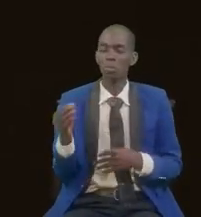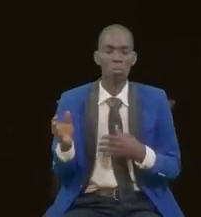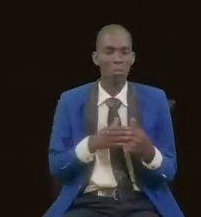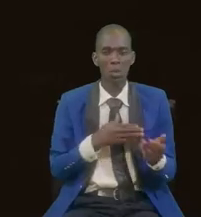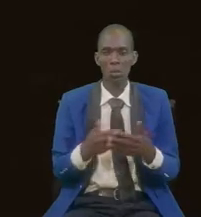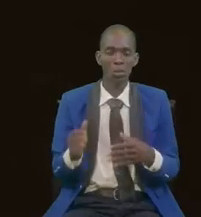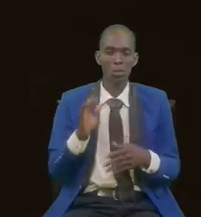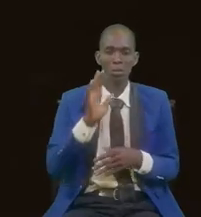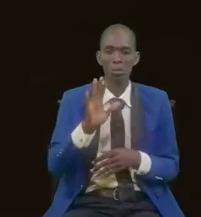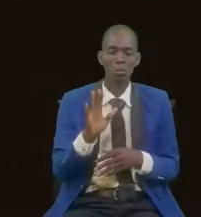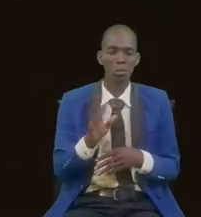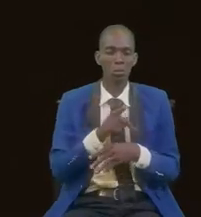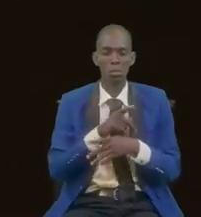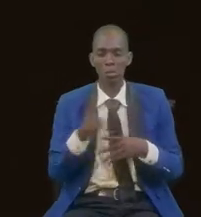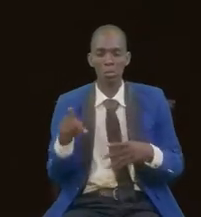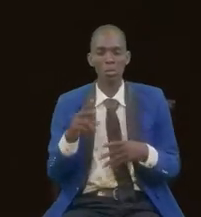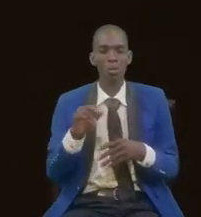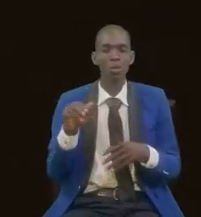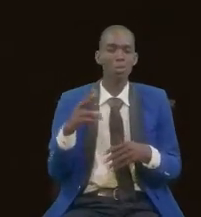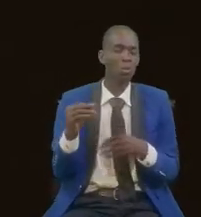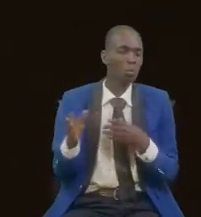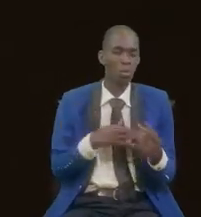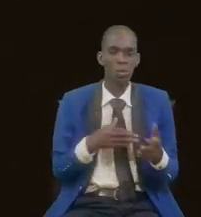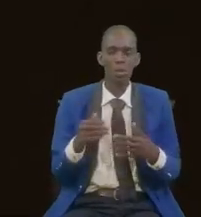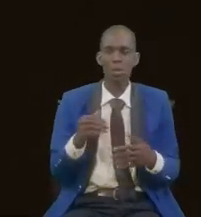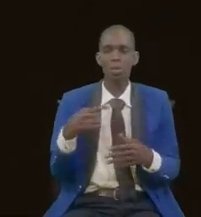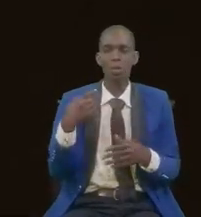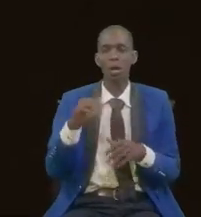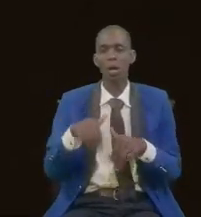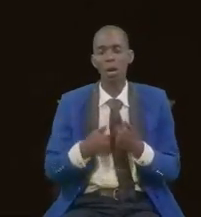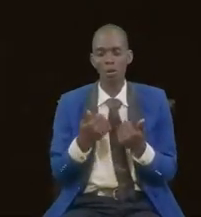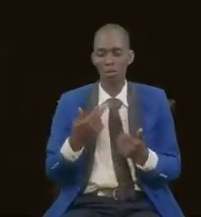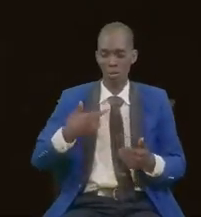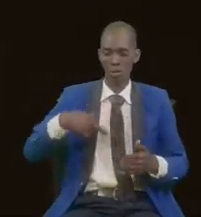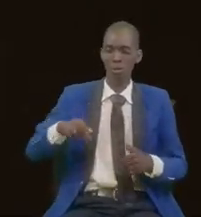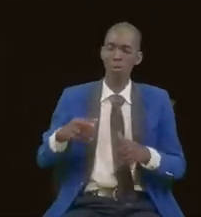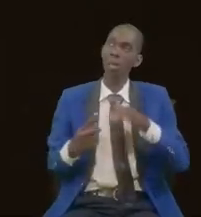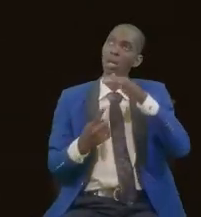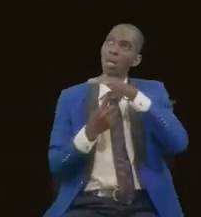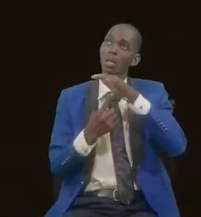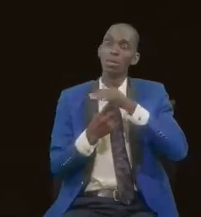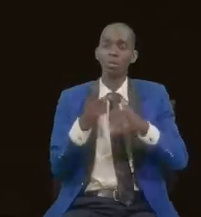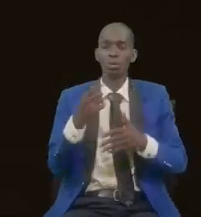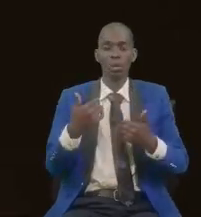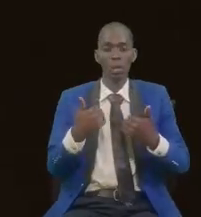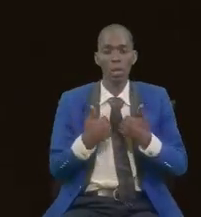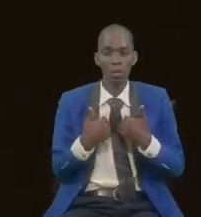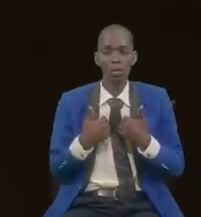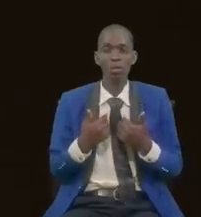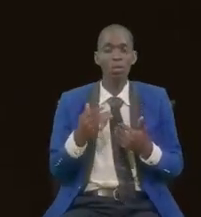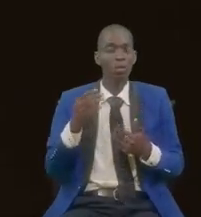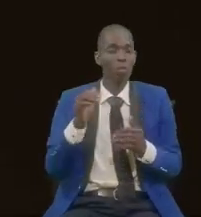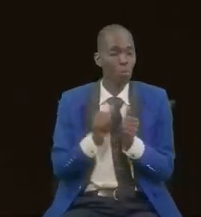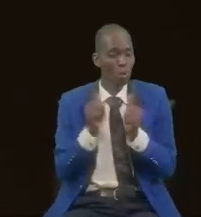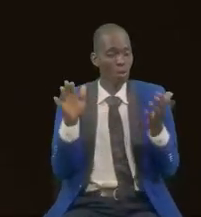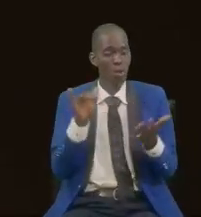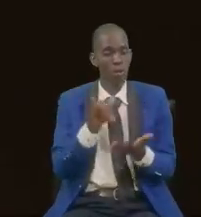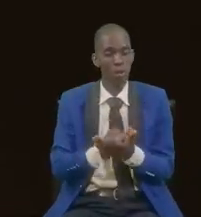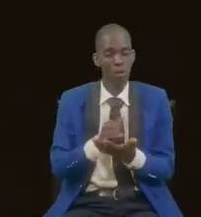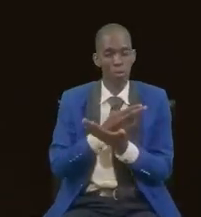sa profession, personne, quel que soit son statut religieux, sans cette sanctification,